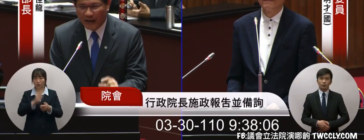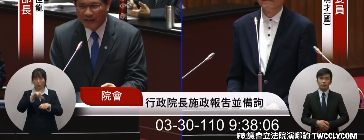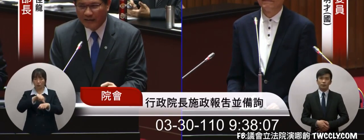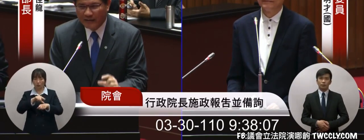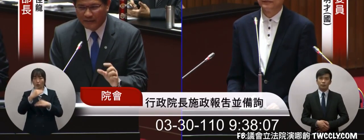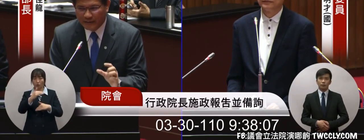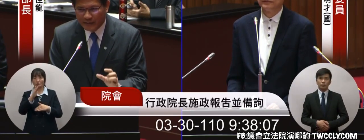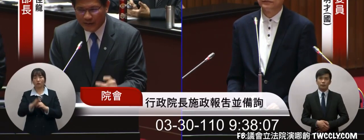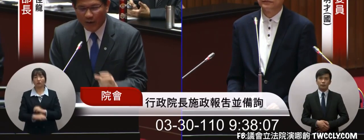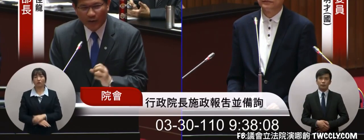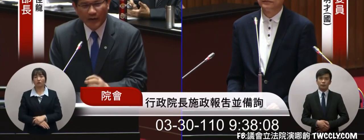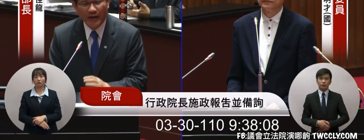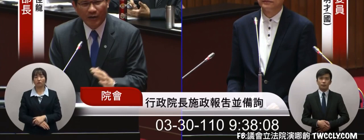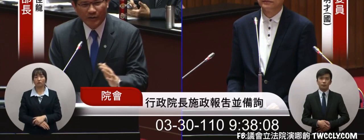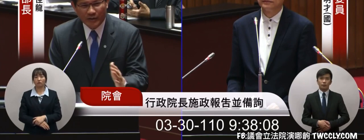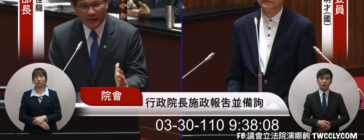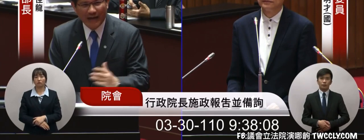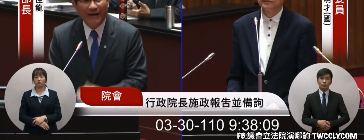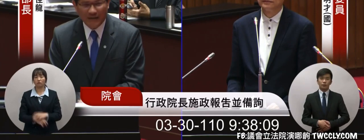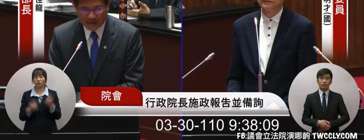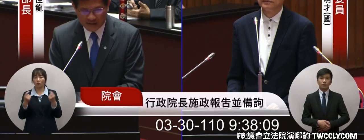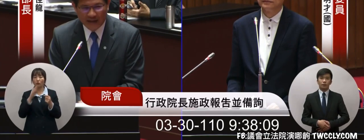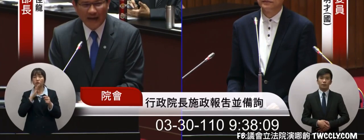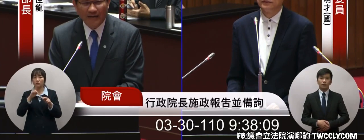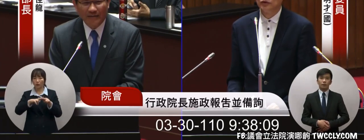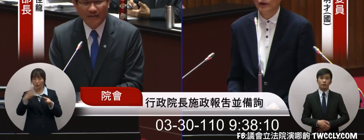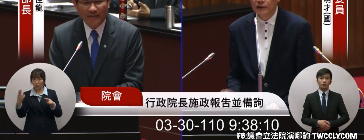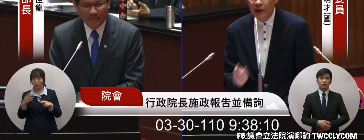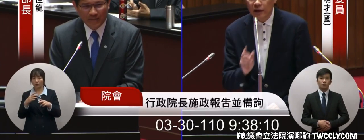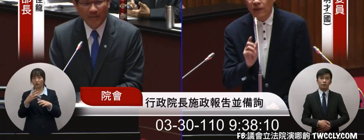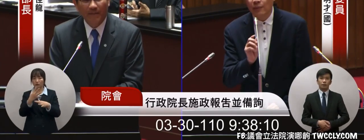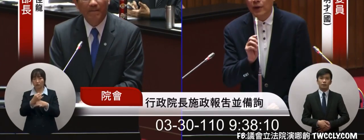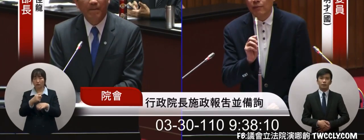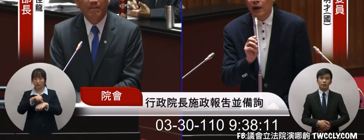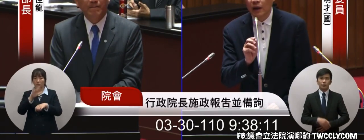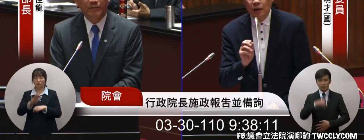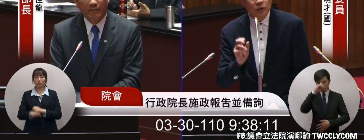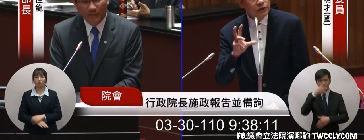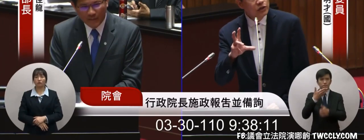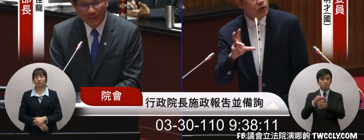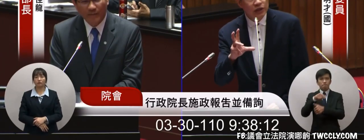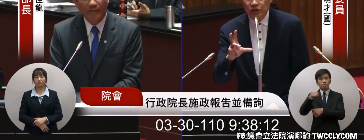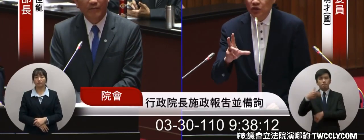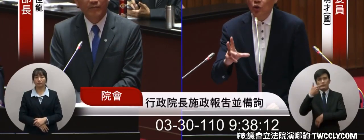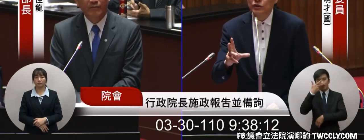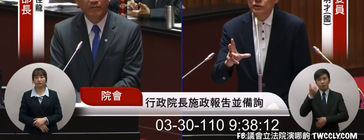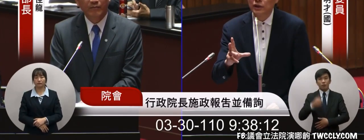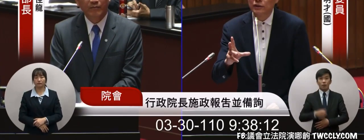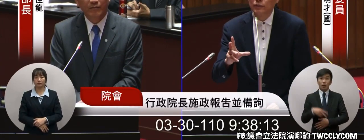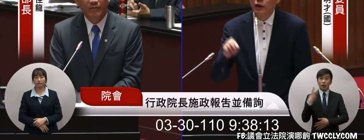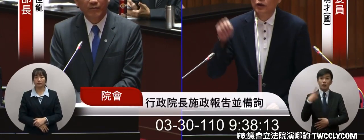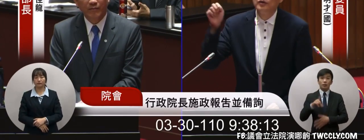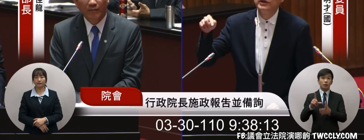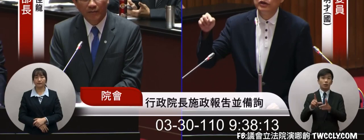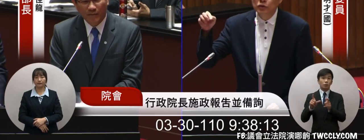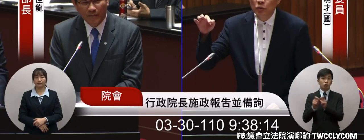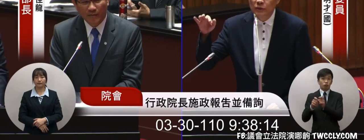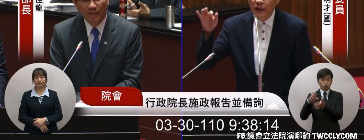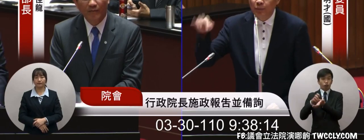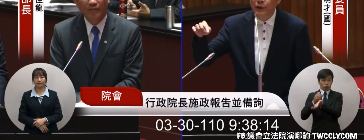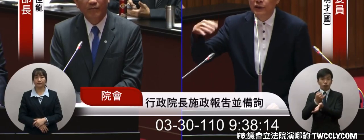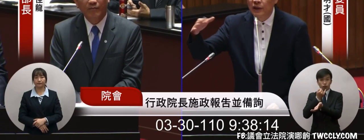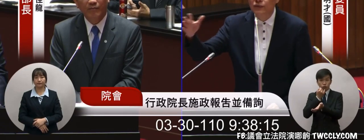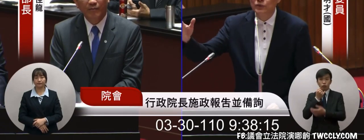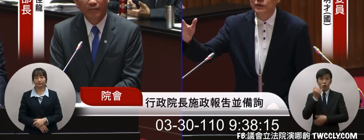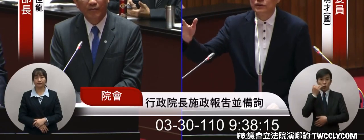也有就是開放的時間啊給個方便嘛或是只有臨時通行證有沒有畢竟住